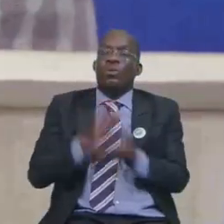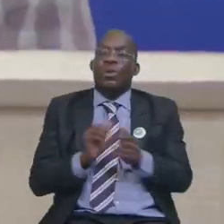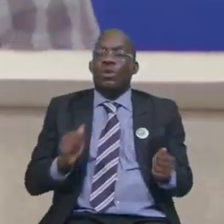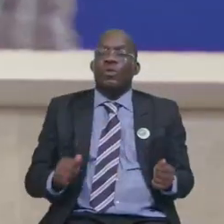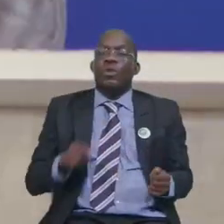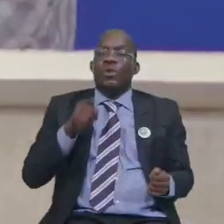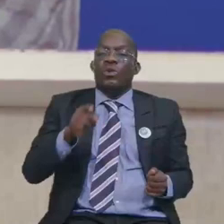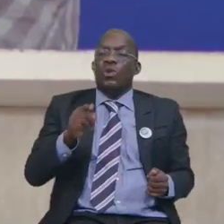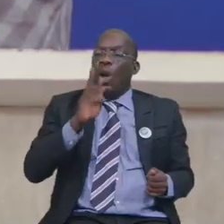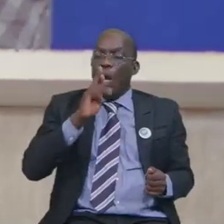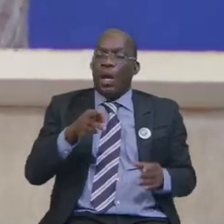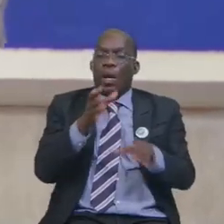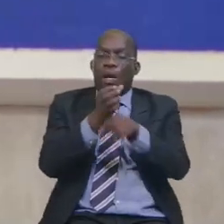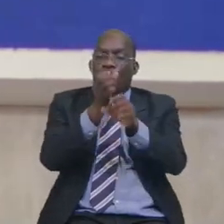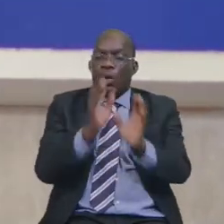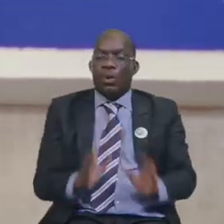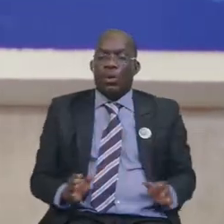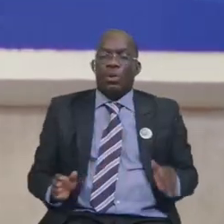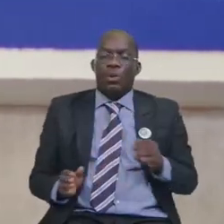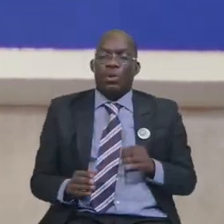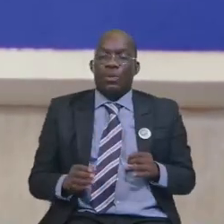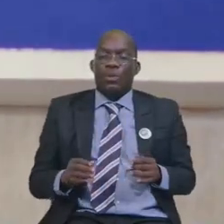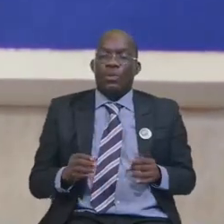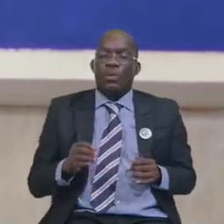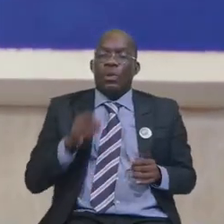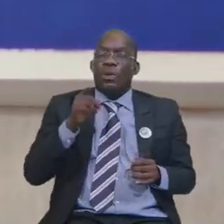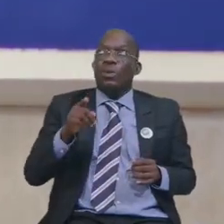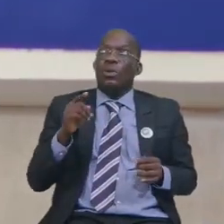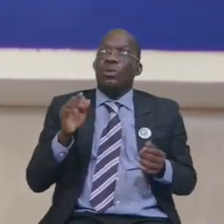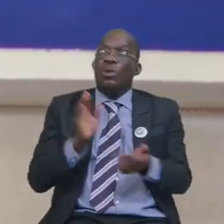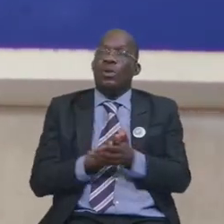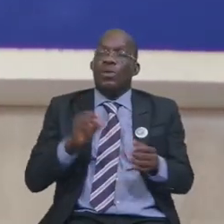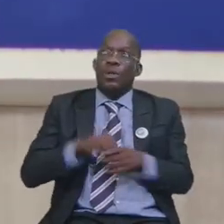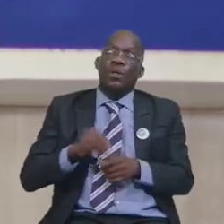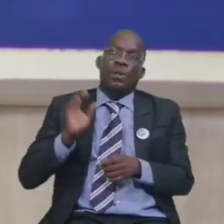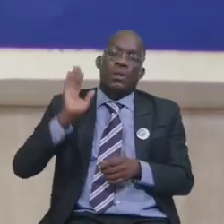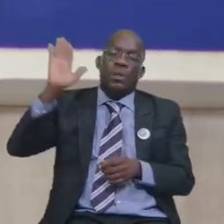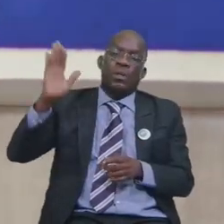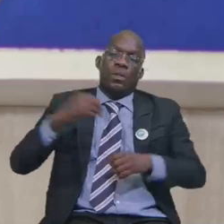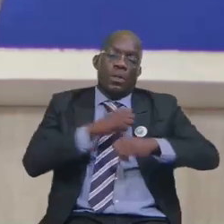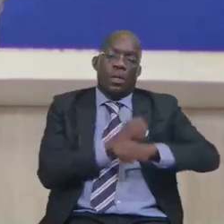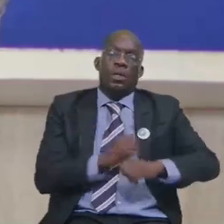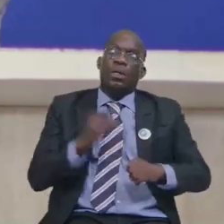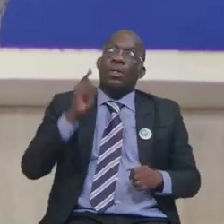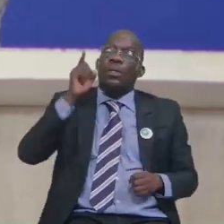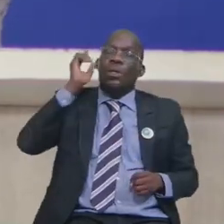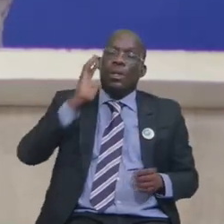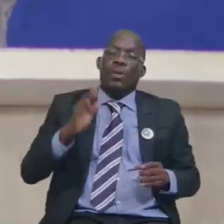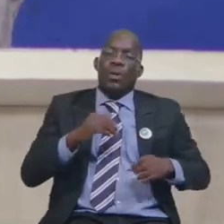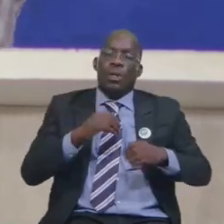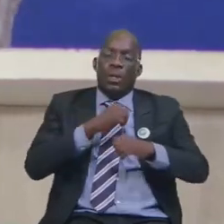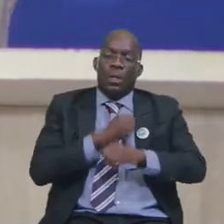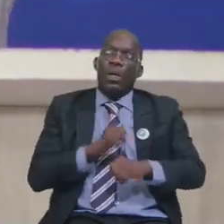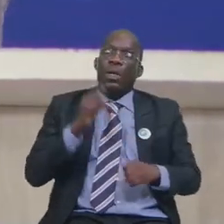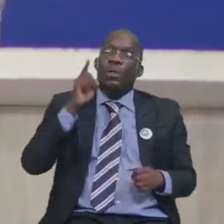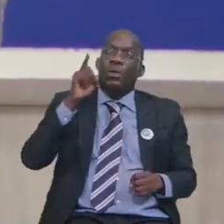et tu es quelqu'un qui poursuit les objectifs tu crois en son guide il va te guider par sa parole par